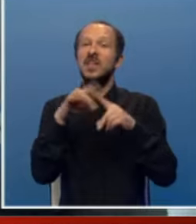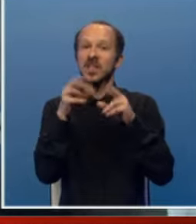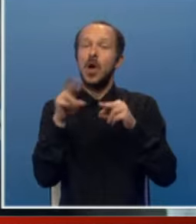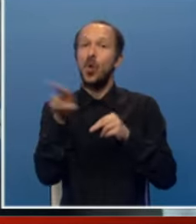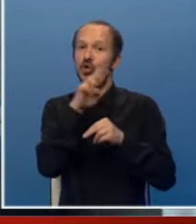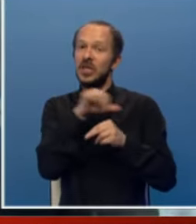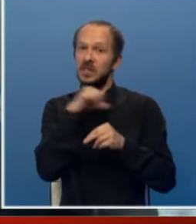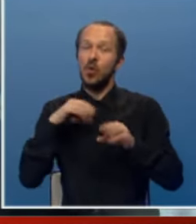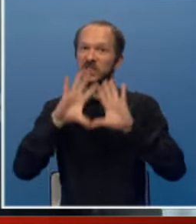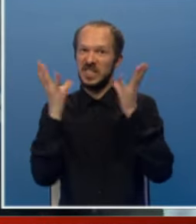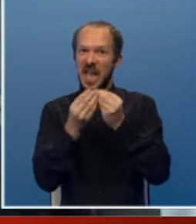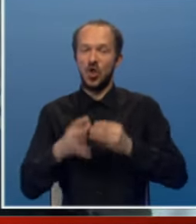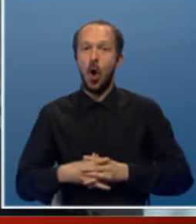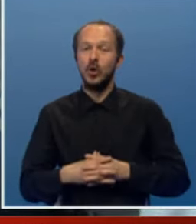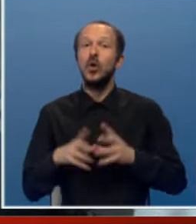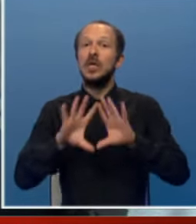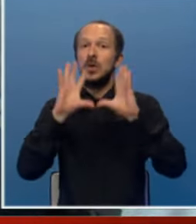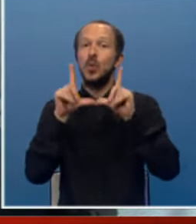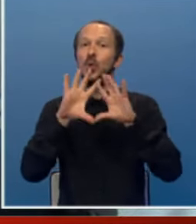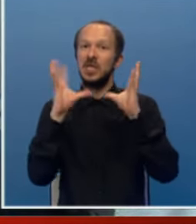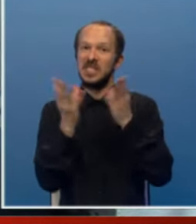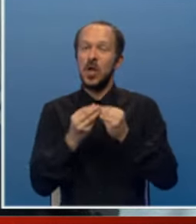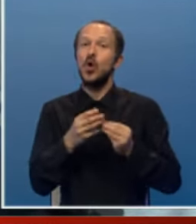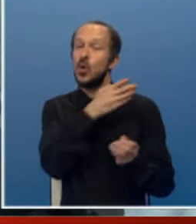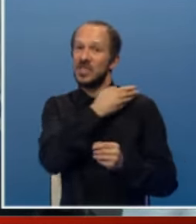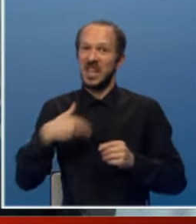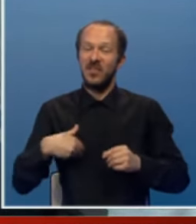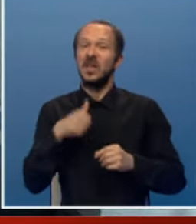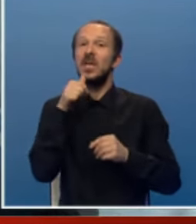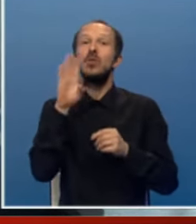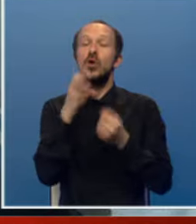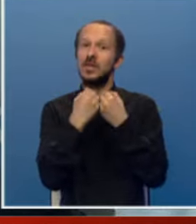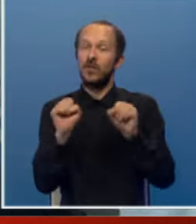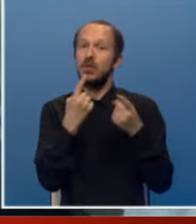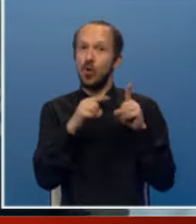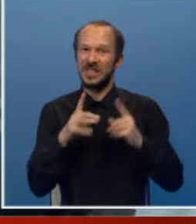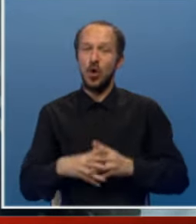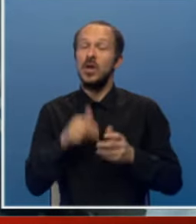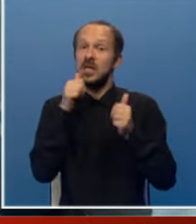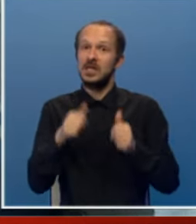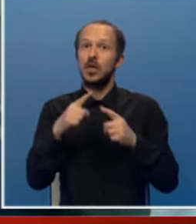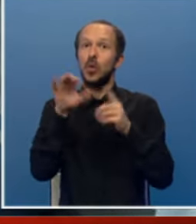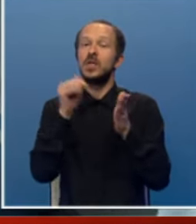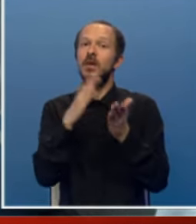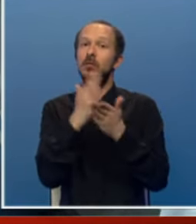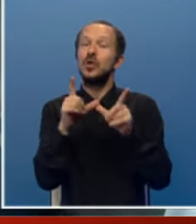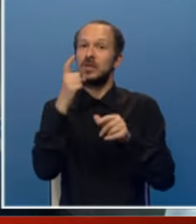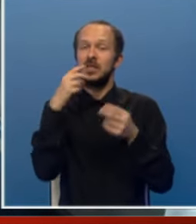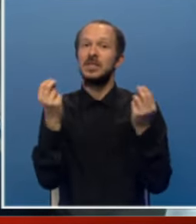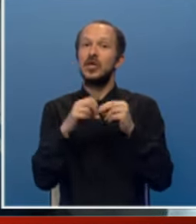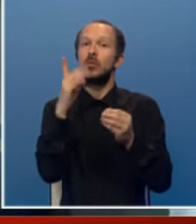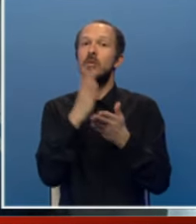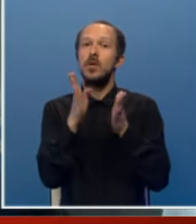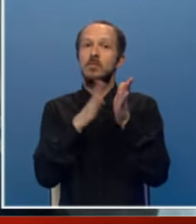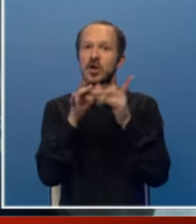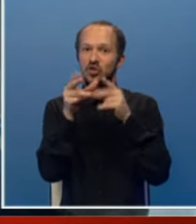odnosno uništili smo svi zajedno u cijeloj Jugoslaviji i u Bosni i Hercegovini posebno i sad bi to trebalo da bude u Srebrenici. Zašto bi bilo